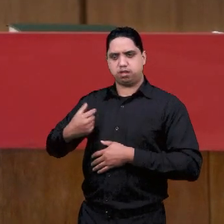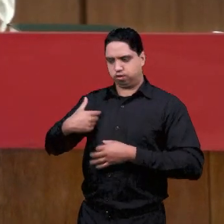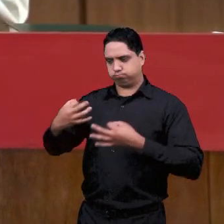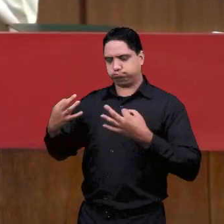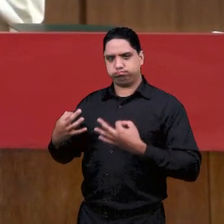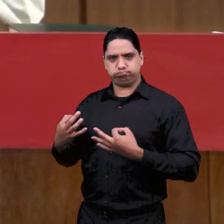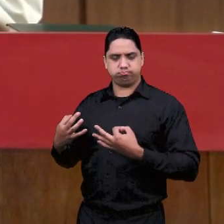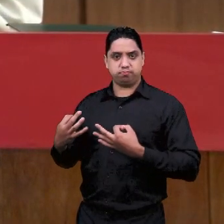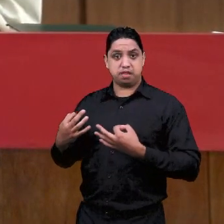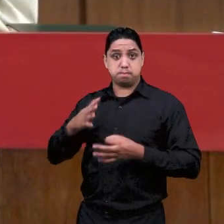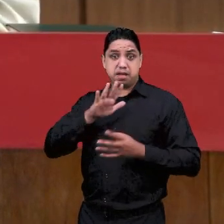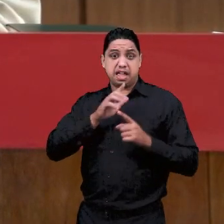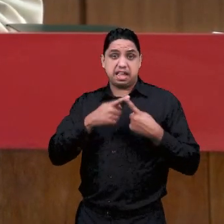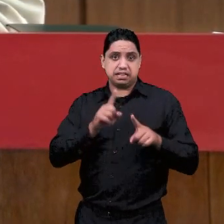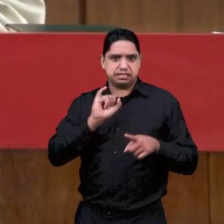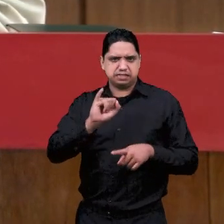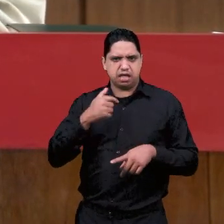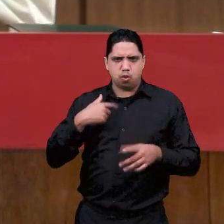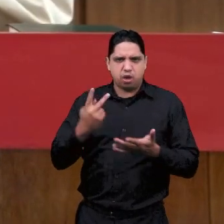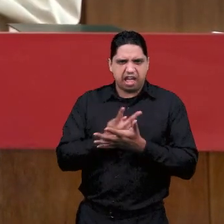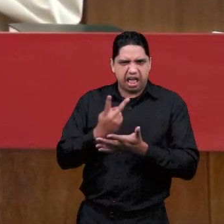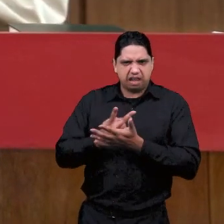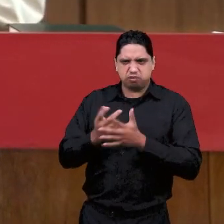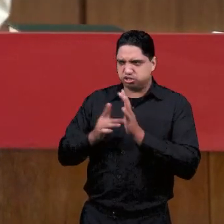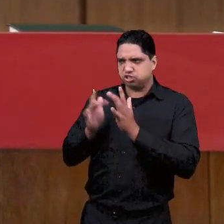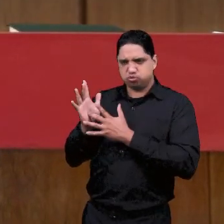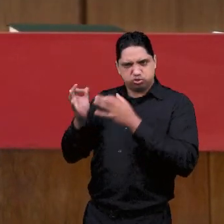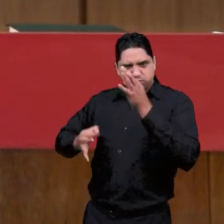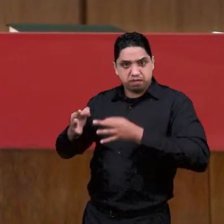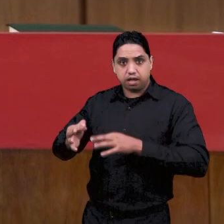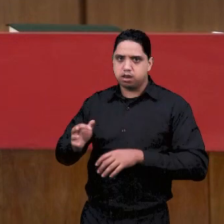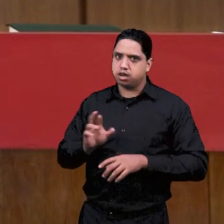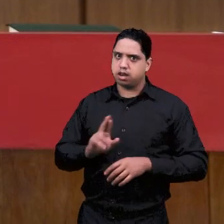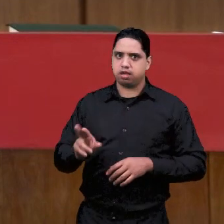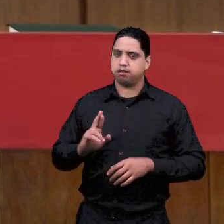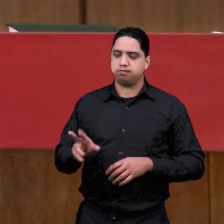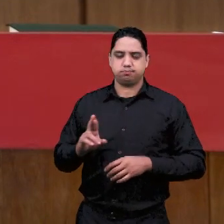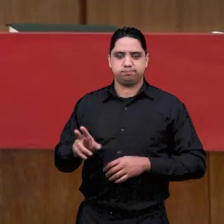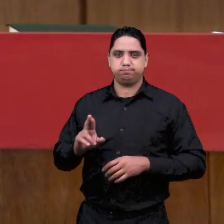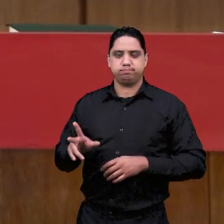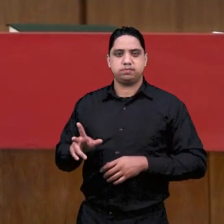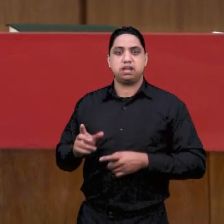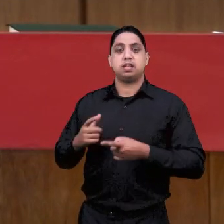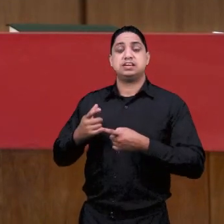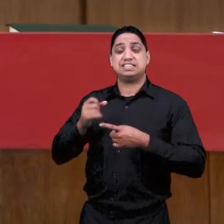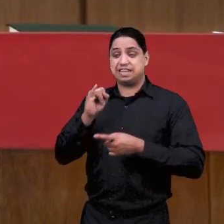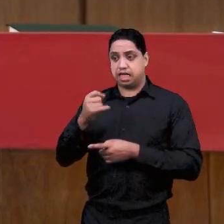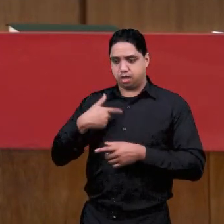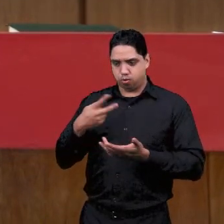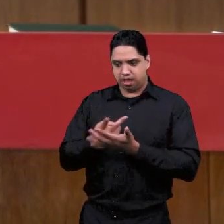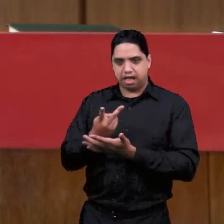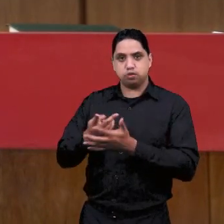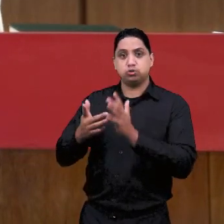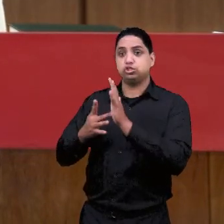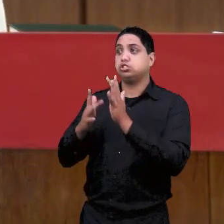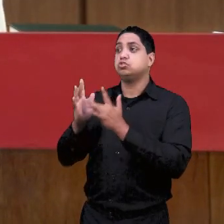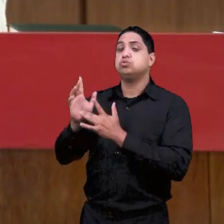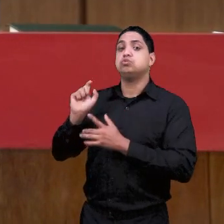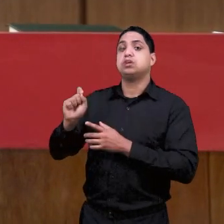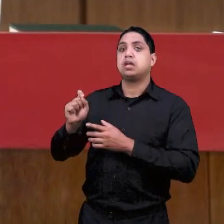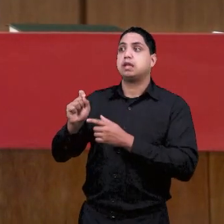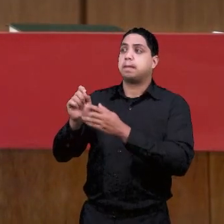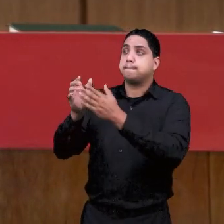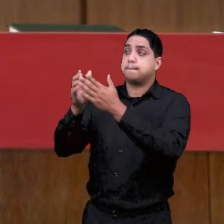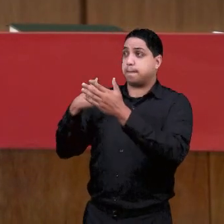Donc, c'est l'ajustement que dont l'Église a besoin en ce moment. Devant tout ce que se trouve, la